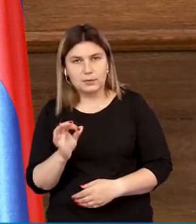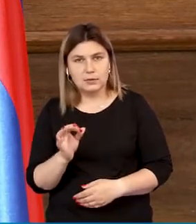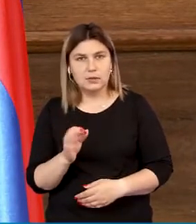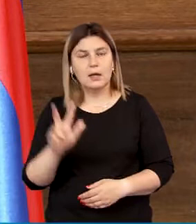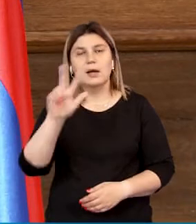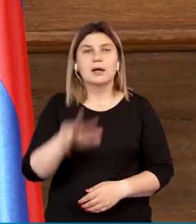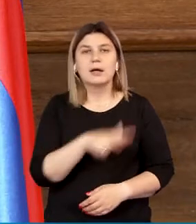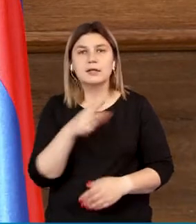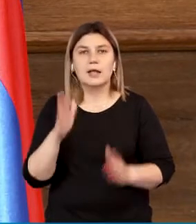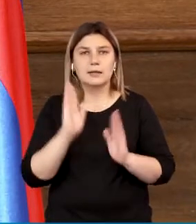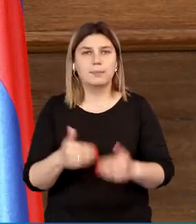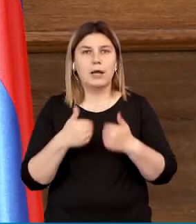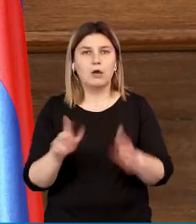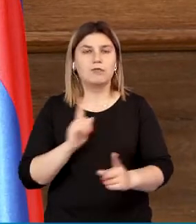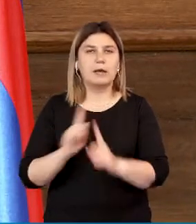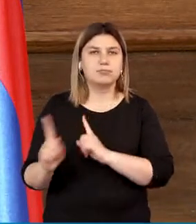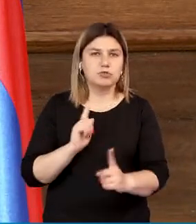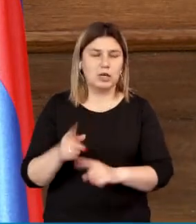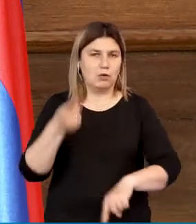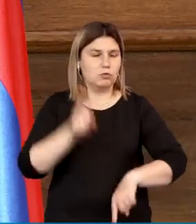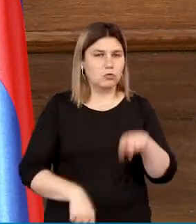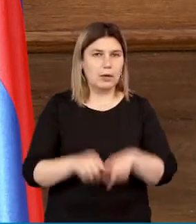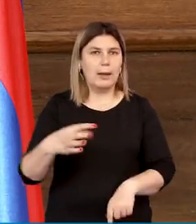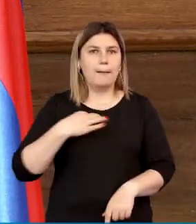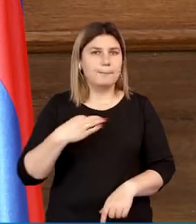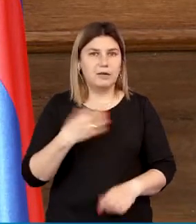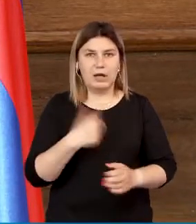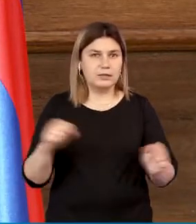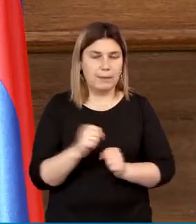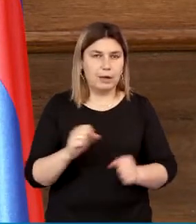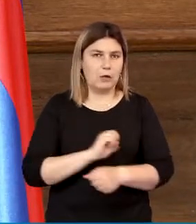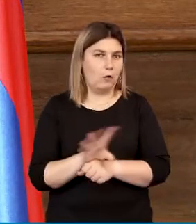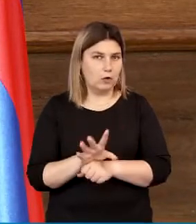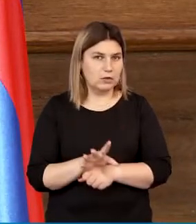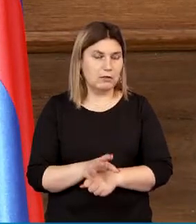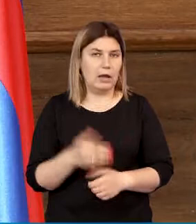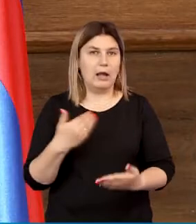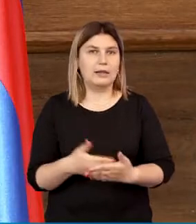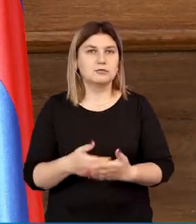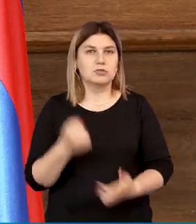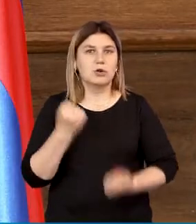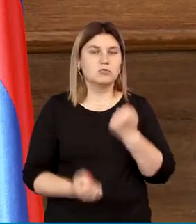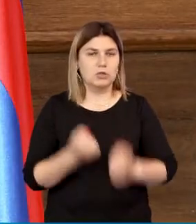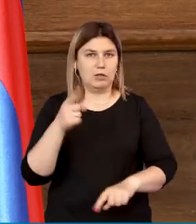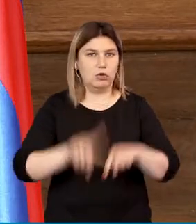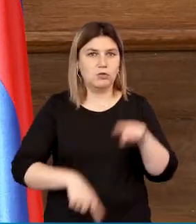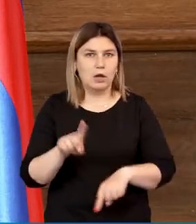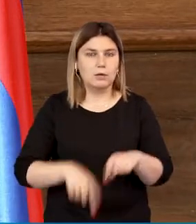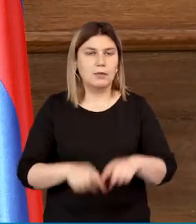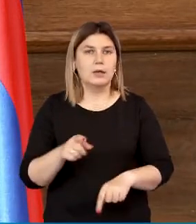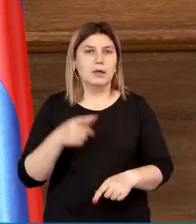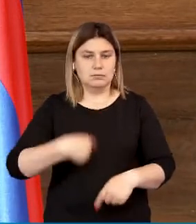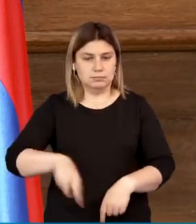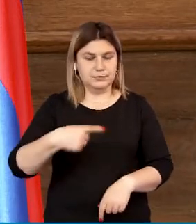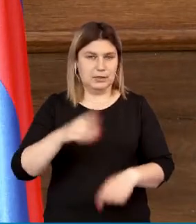Kiedy zostaną otwarte przychodnie w sposób standardowy? Prywatne nie boją się COVID, a dlaczego tak ciężko dostać się do normalnej? Zbliża się okres